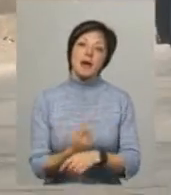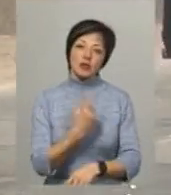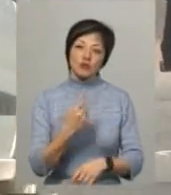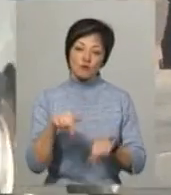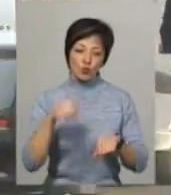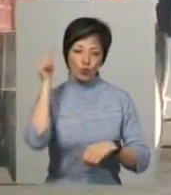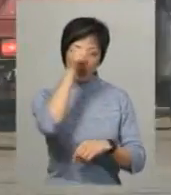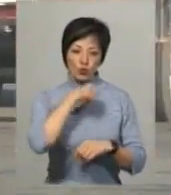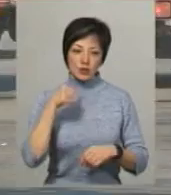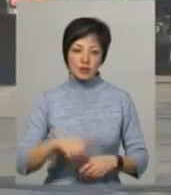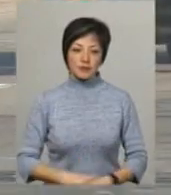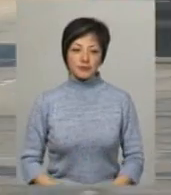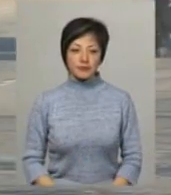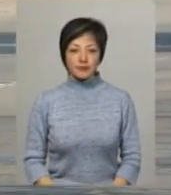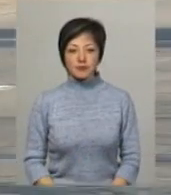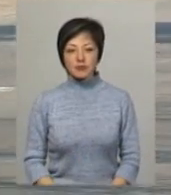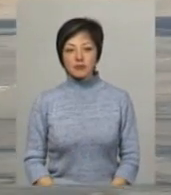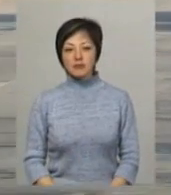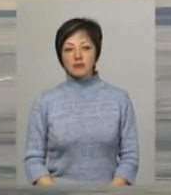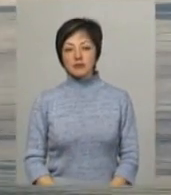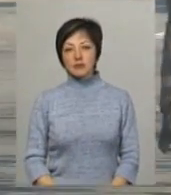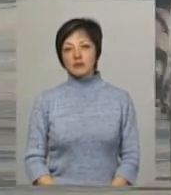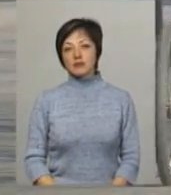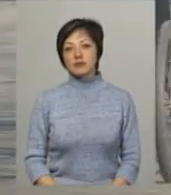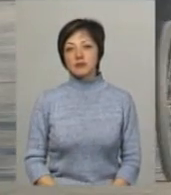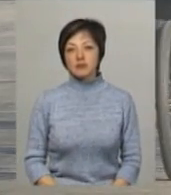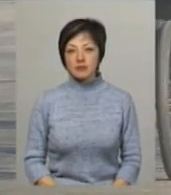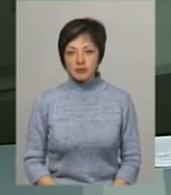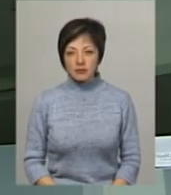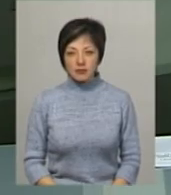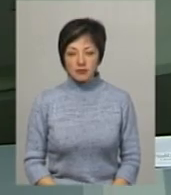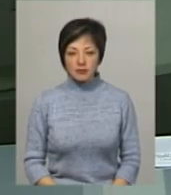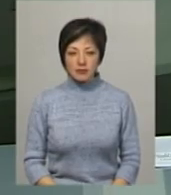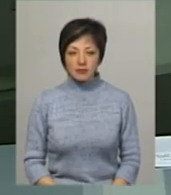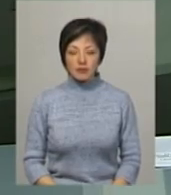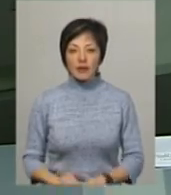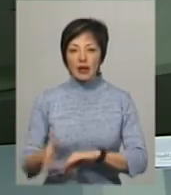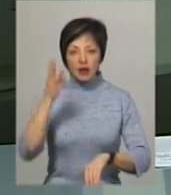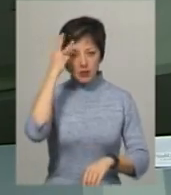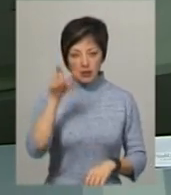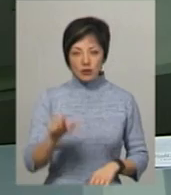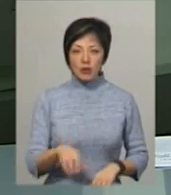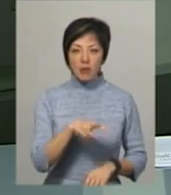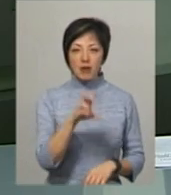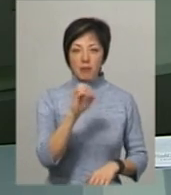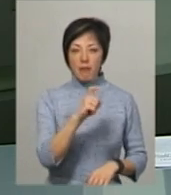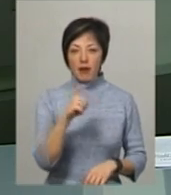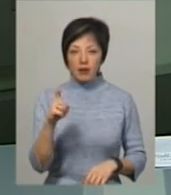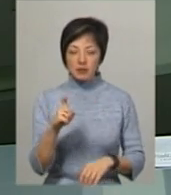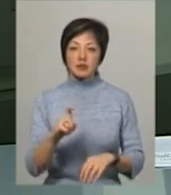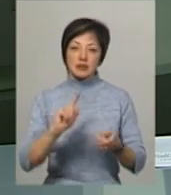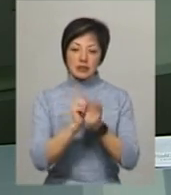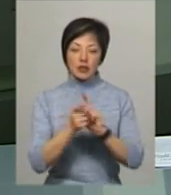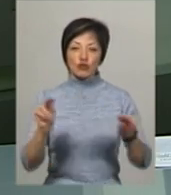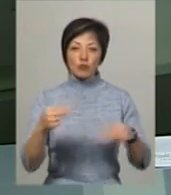заїзд у цьому році. Тетяна Ворожцова, Віктор Кривий, новини «Поділля-Центр». Хмельничанка Марина Бех-Романчук стала